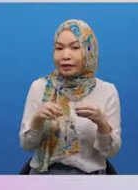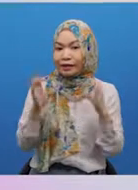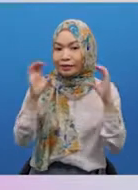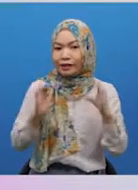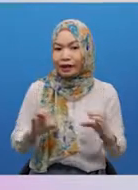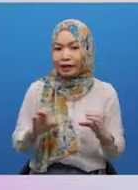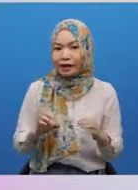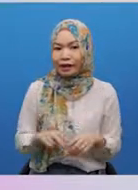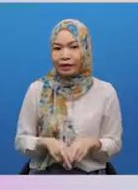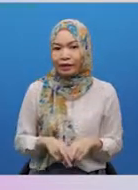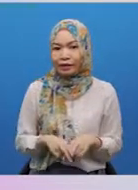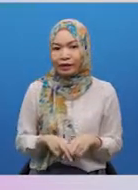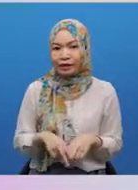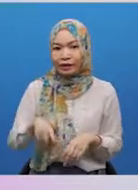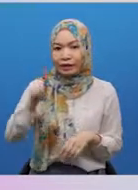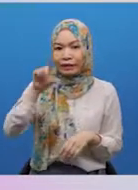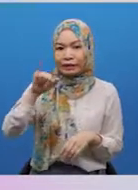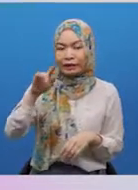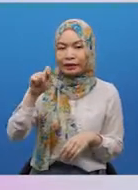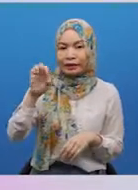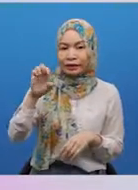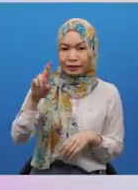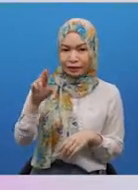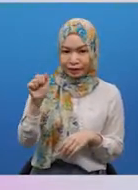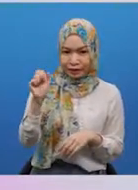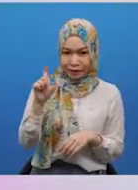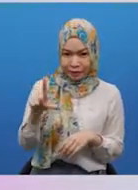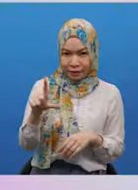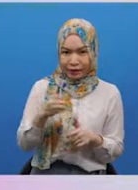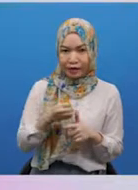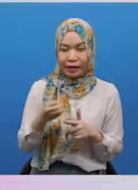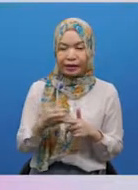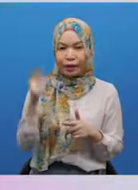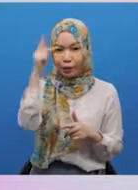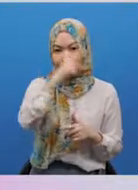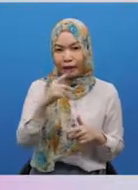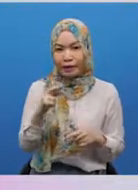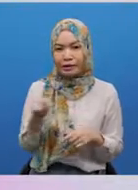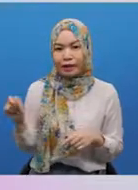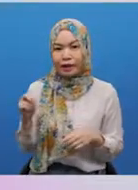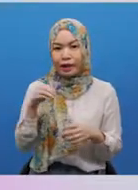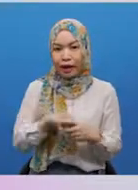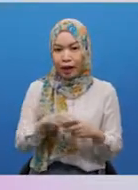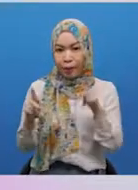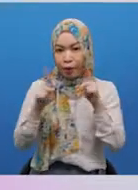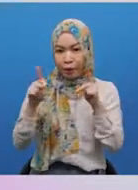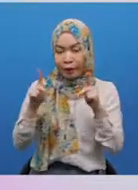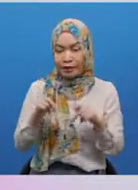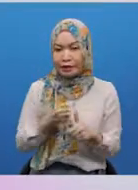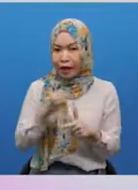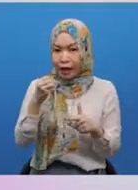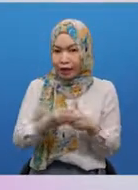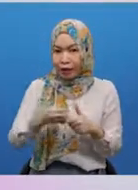pengungkapan secara literal ataupun kiasan yang digunakan dalam komunikasi.